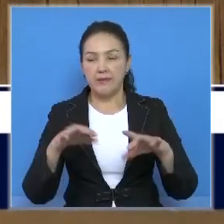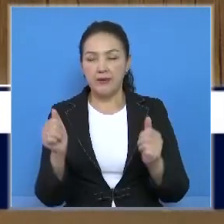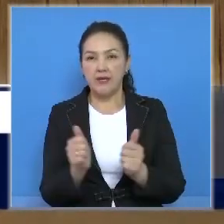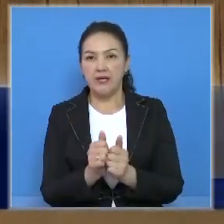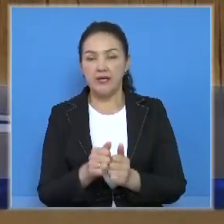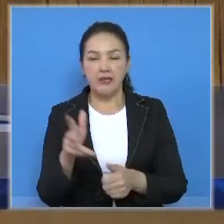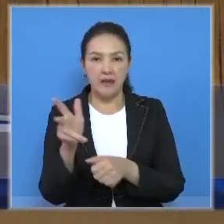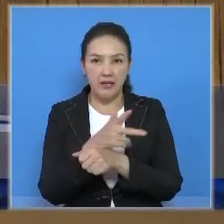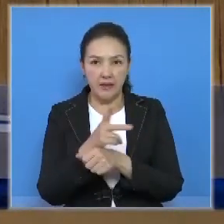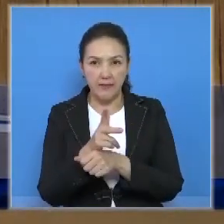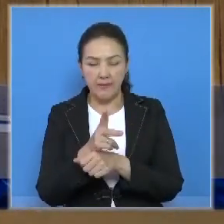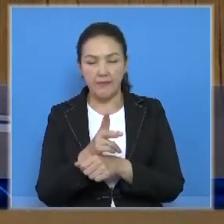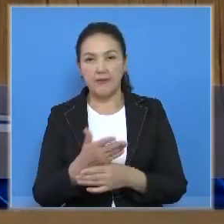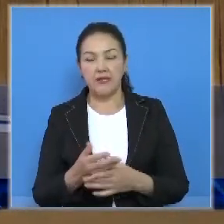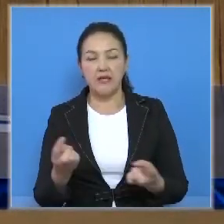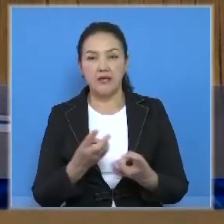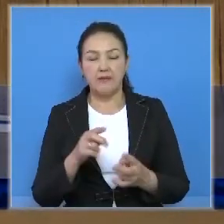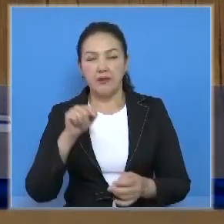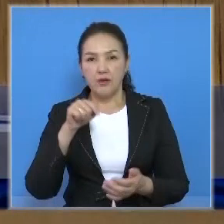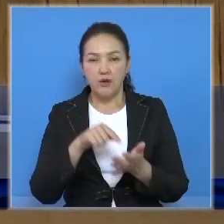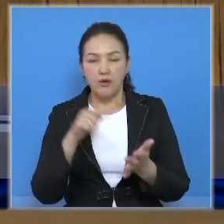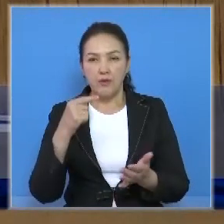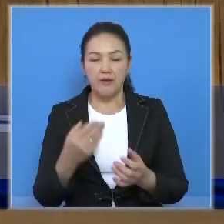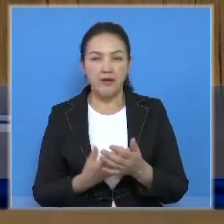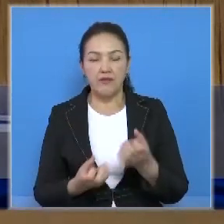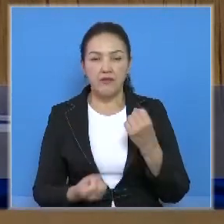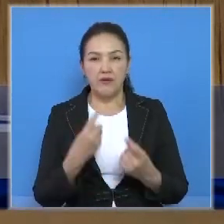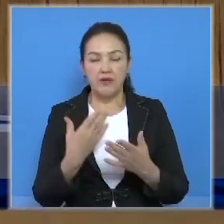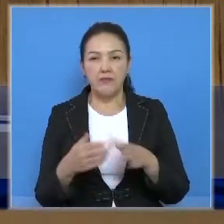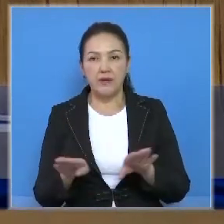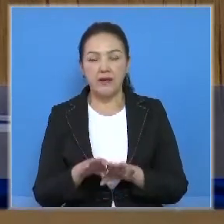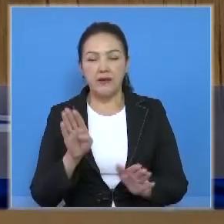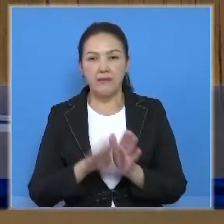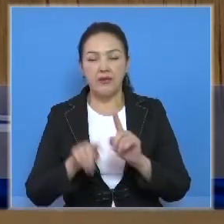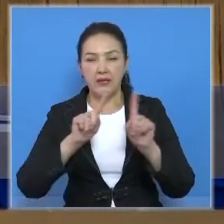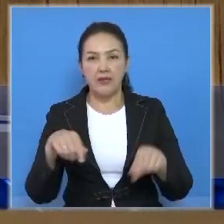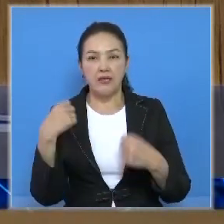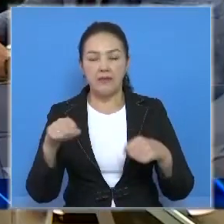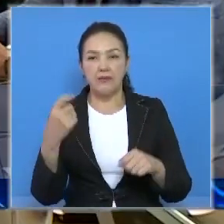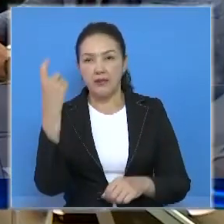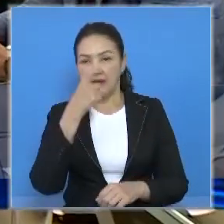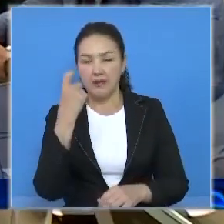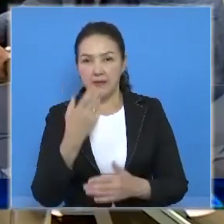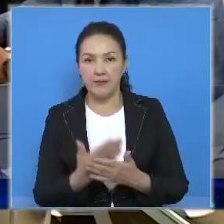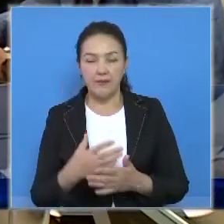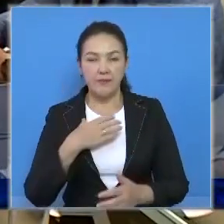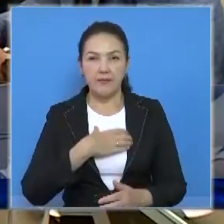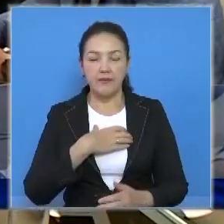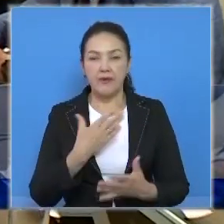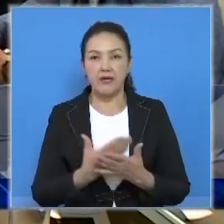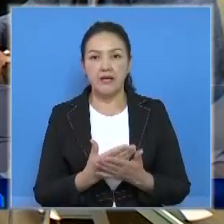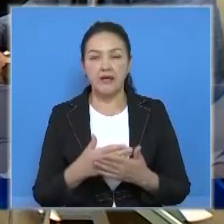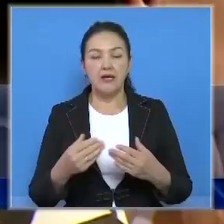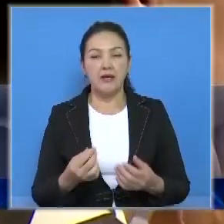территорий камерами видеонаблюдения, тревожными кнопками, выявлению объектов, работающих без лицензии на продажу алкоголя. Не менее важно, уверен Аким